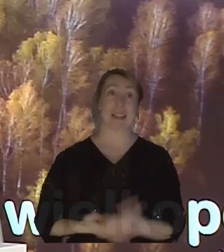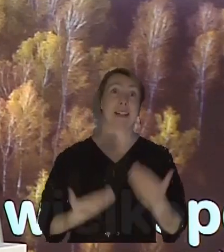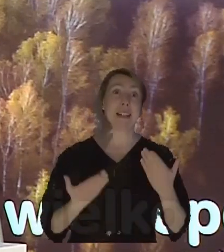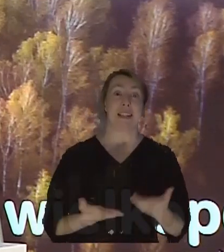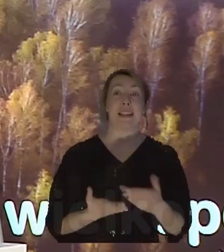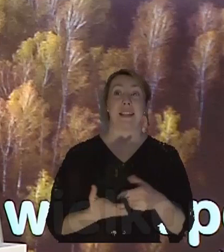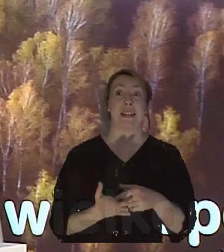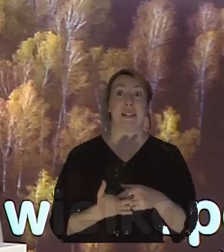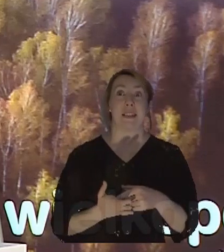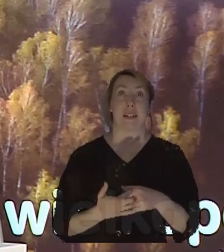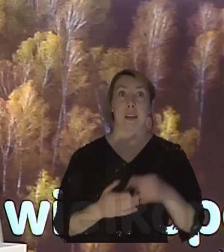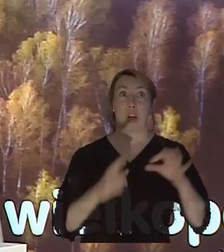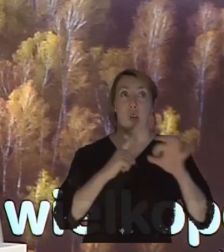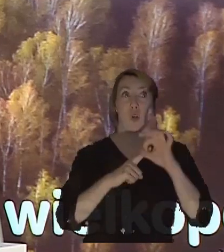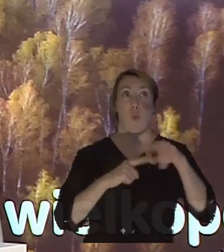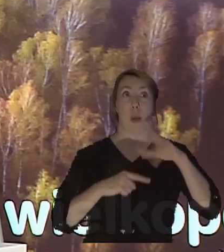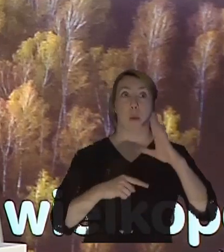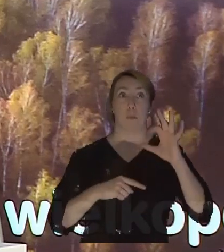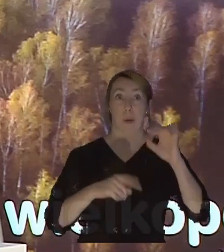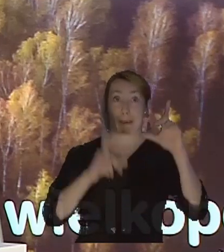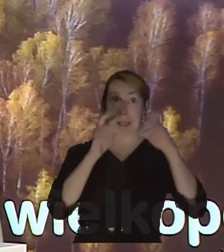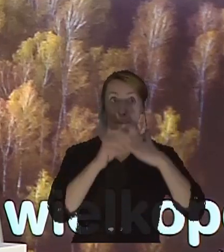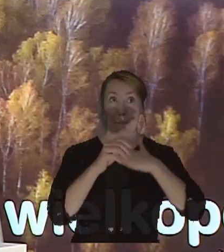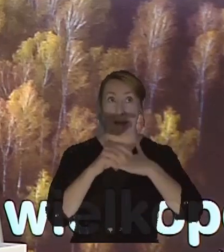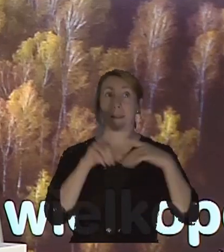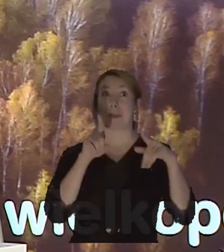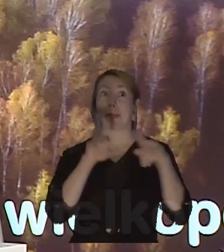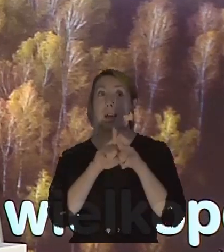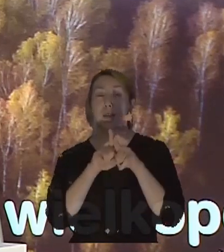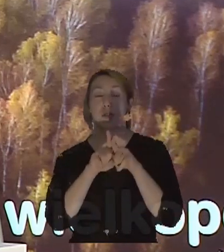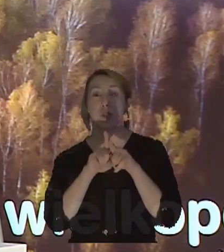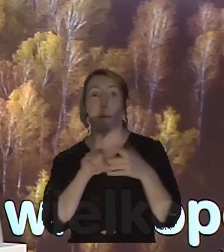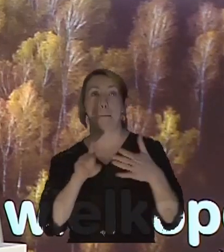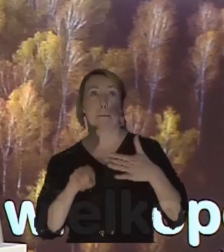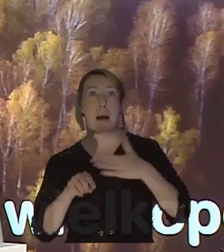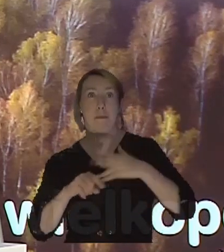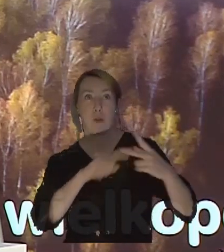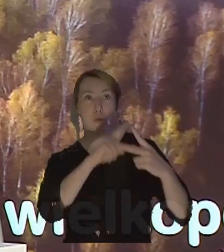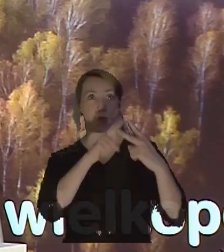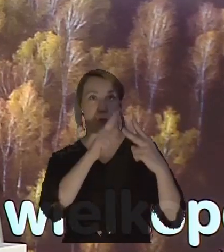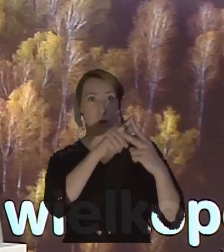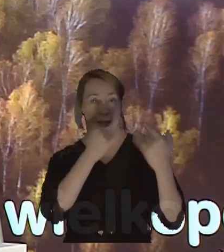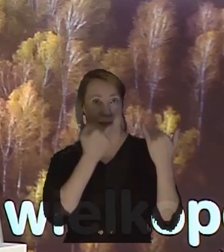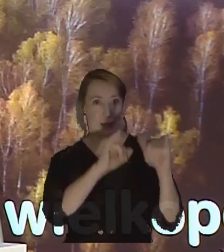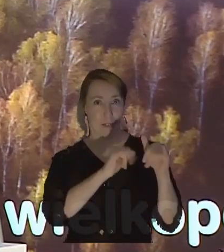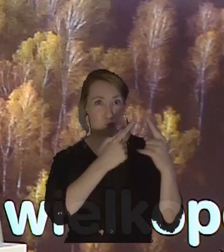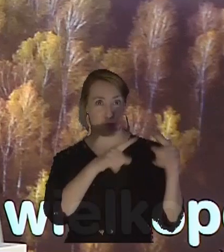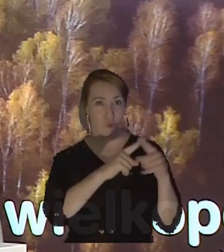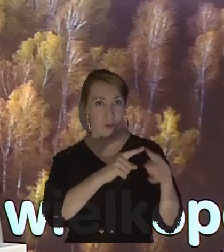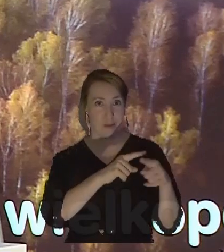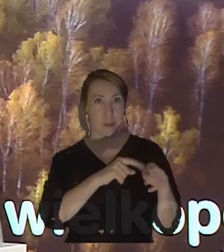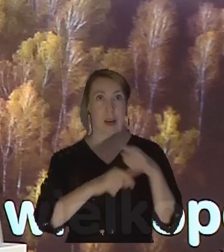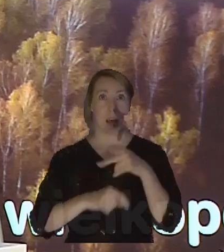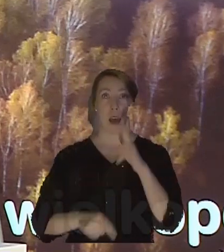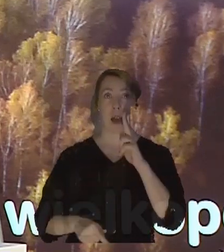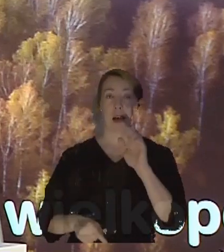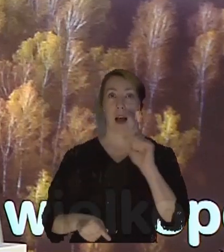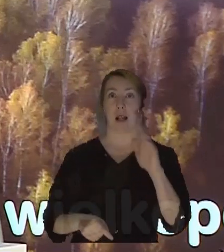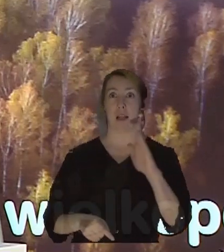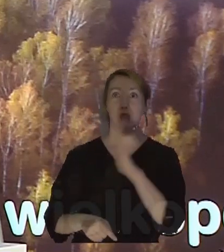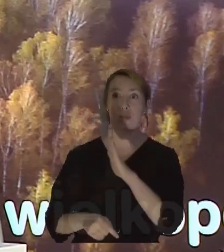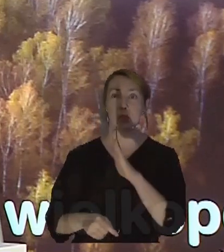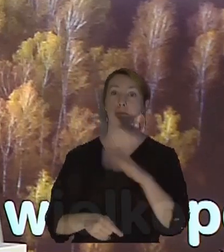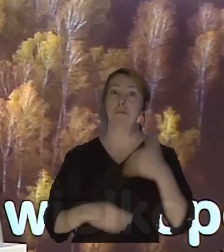bo mamy Kłebo na zdjęciach, ale oprócz tego mamy dwóch innych muzyków, za to Kalisz